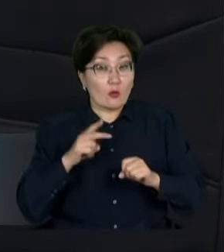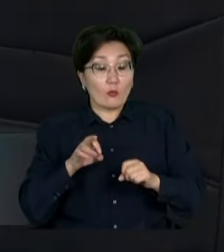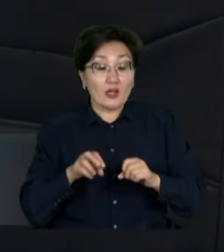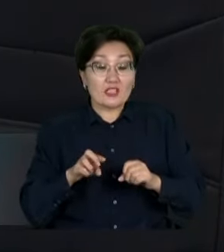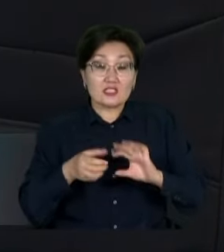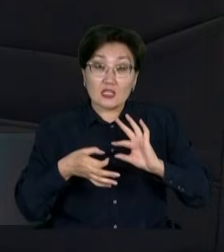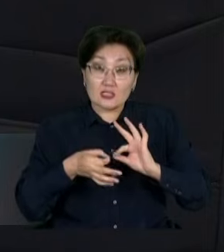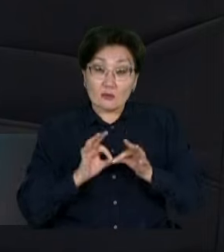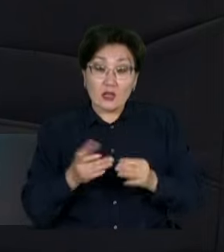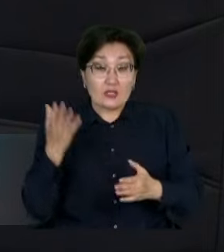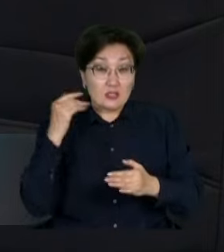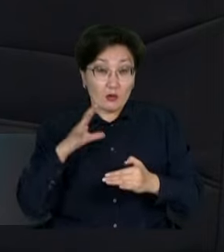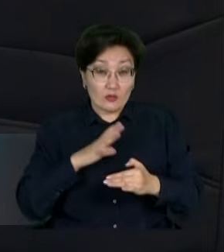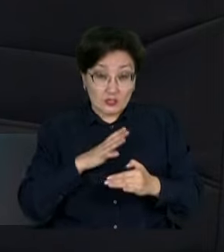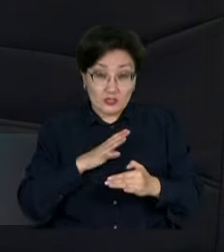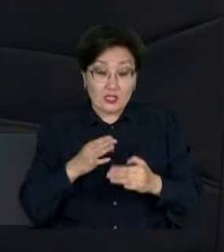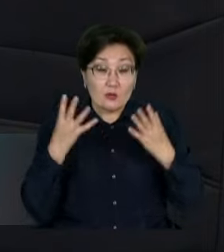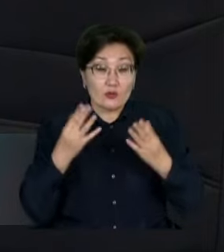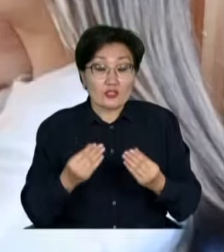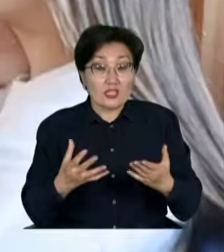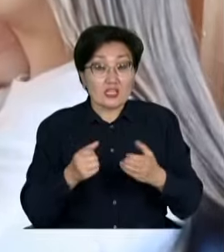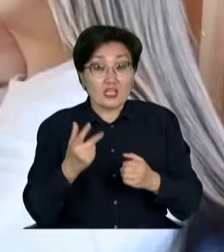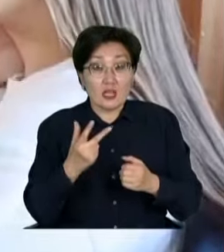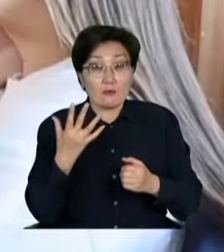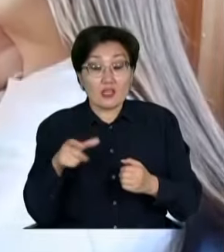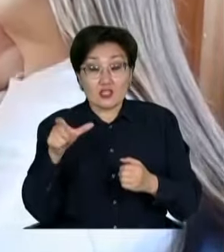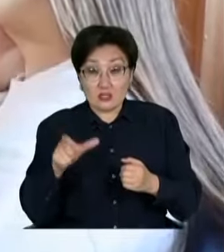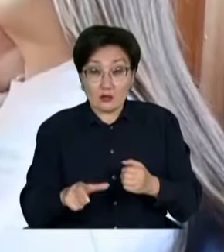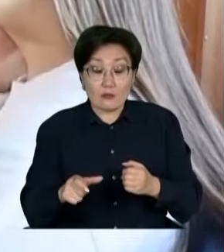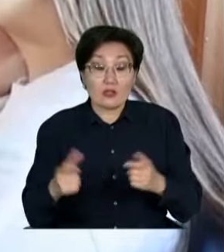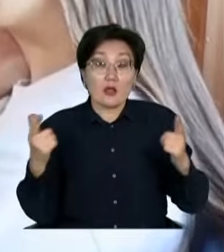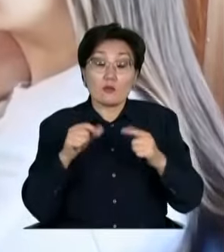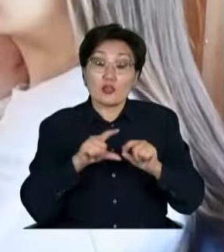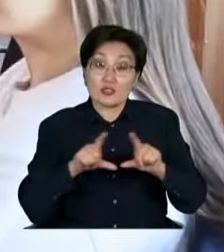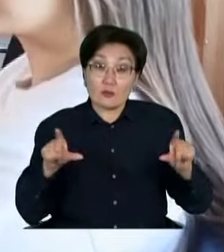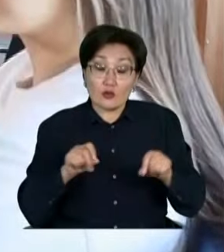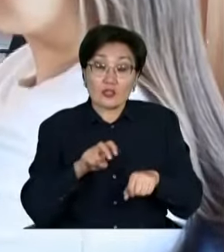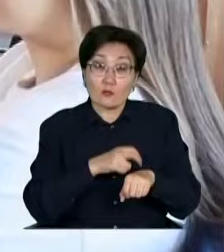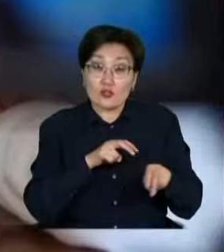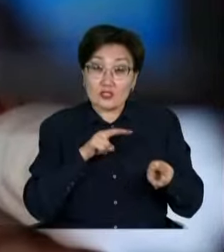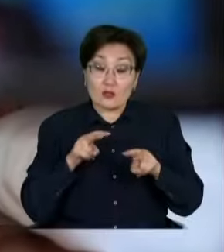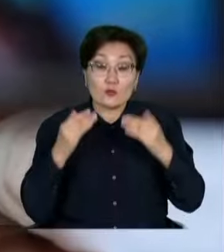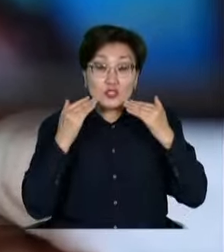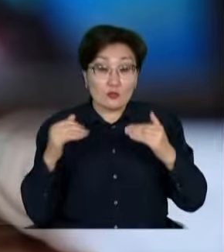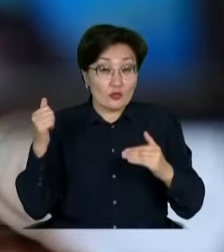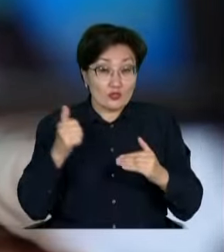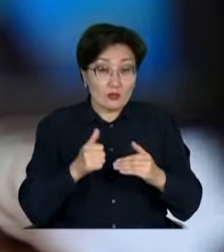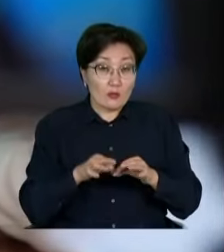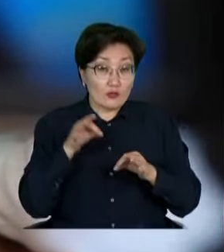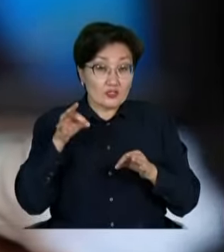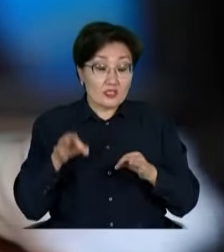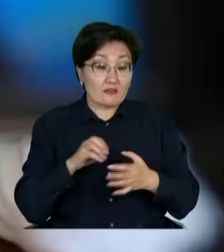осложнениях. Если раньше было, мы в день принимали 3-5. По данным департамента санэпидконтроля, за последнюю неделю в